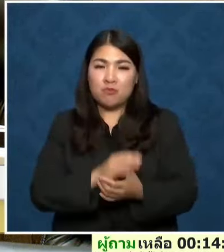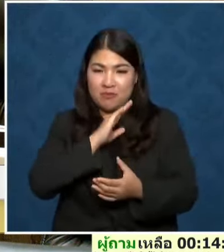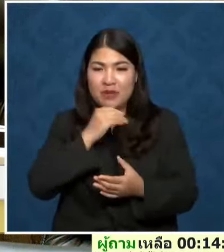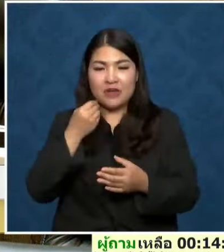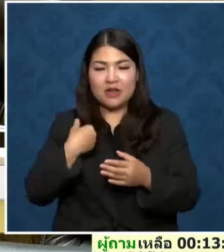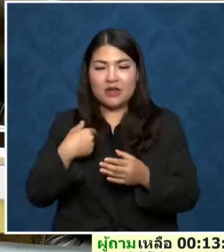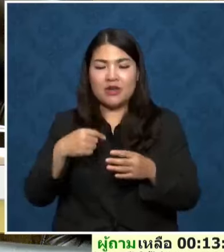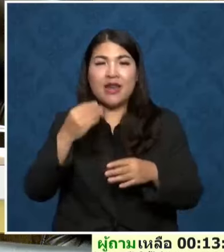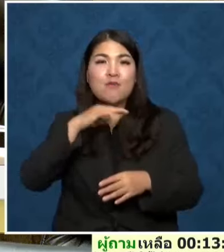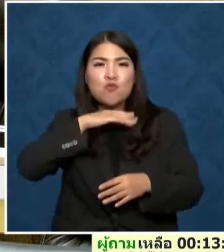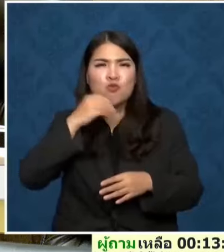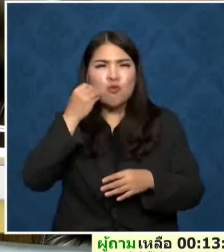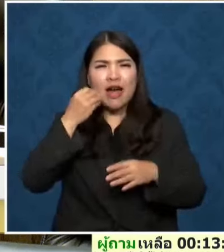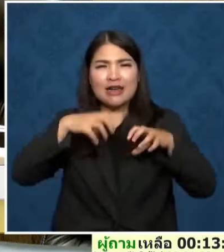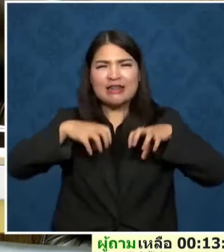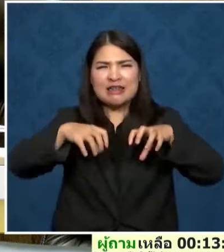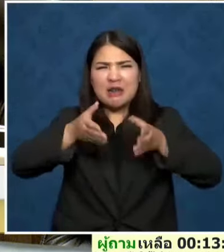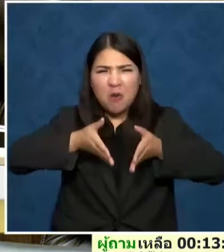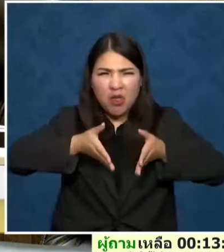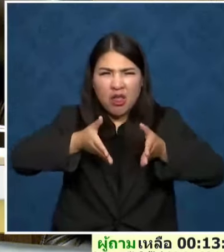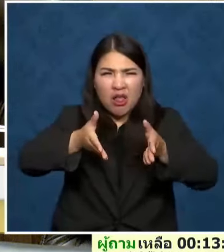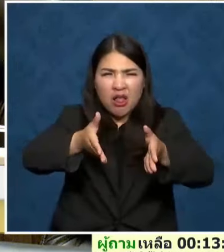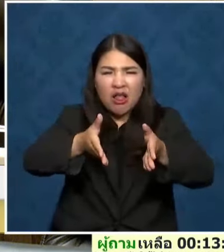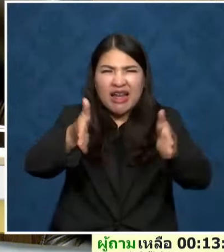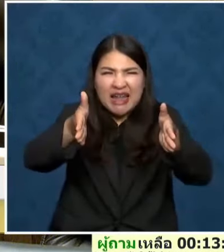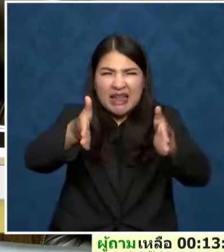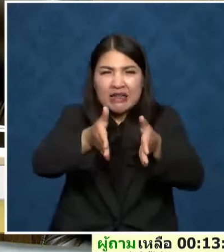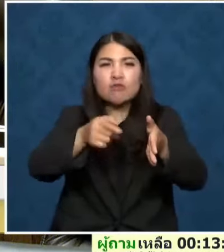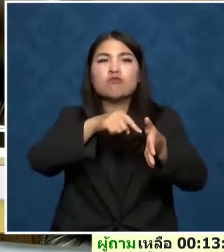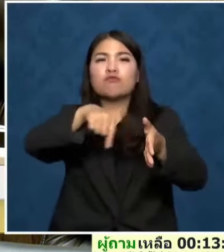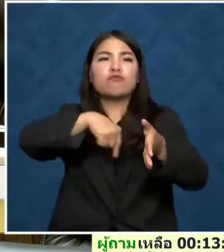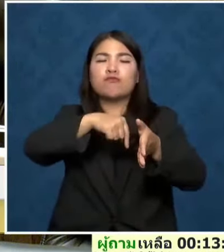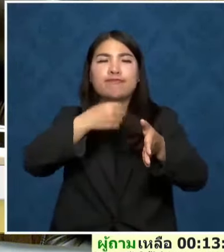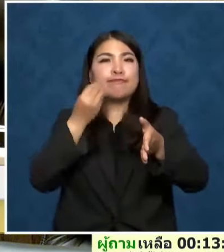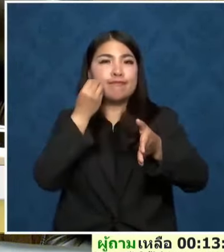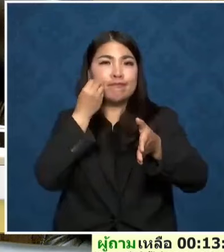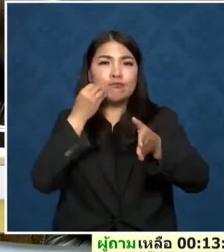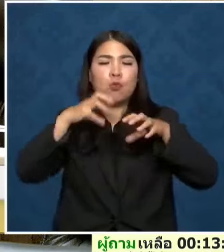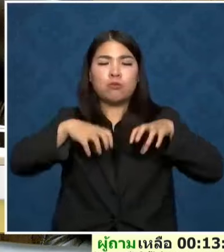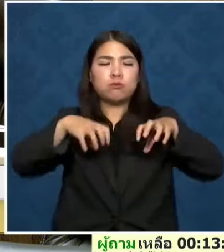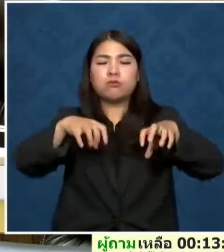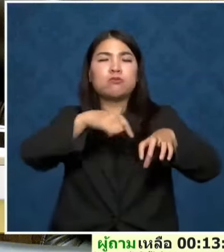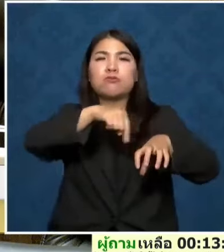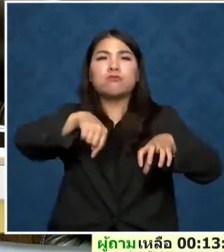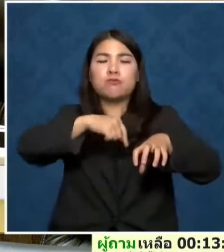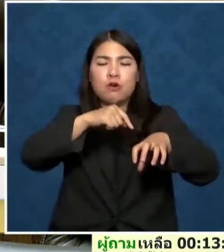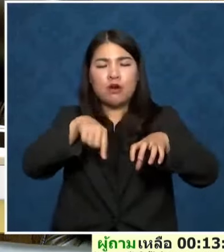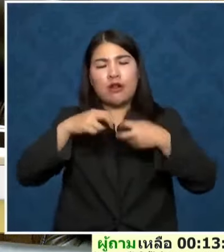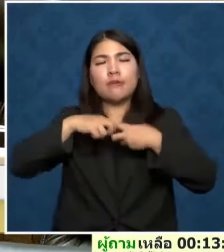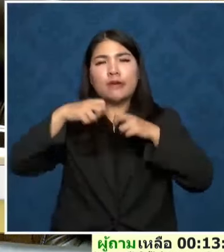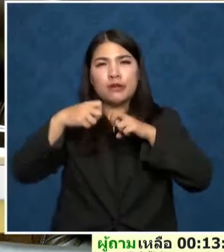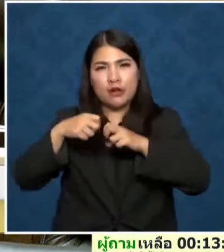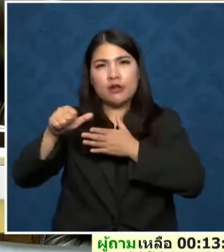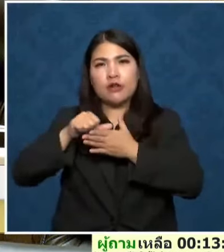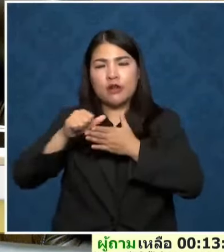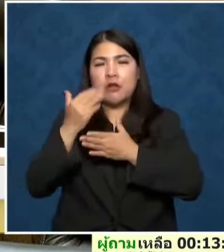ในหมู่บ้านถนนเลกๆทึ่ใช้สันจรในหมู่บ้านในตำบนในอำเภอเพื่แก้ประหนาเฉพ